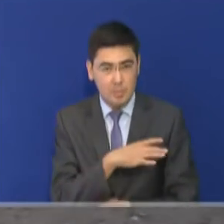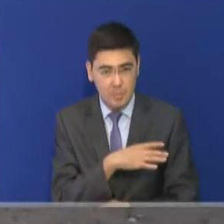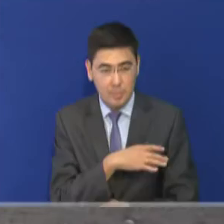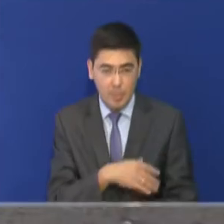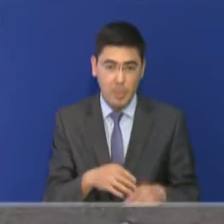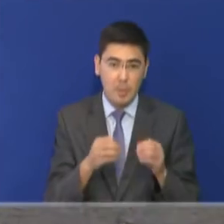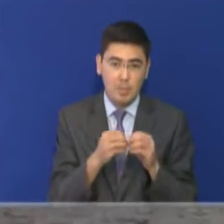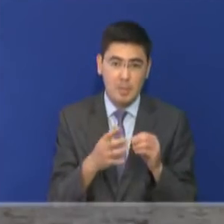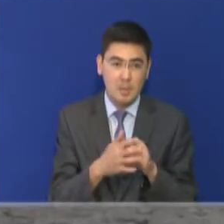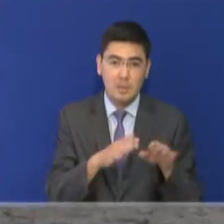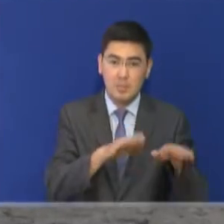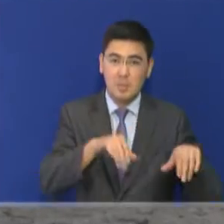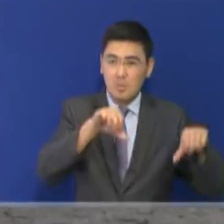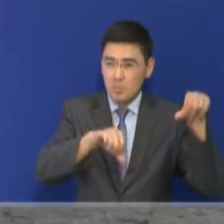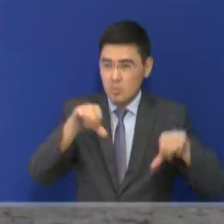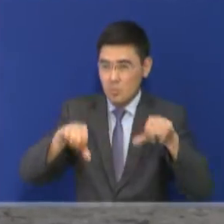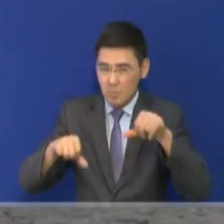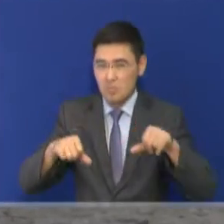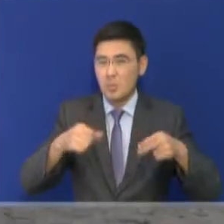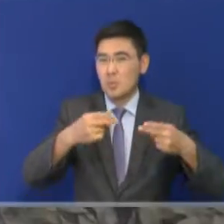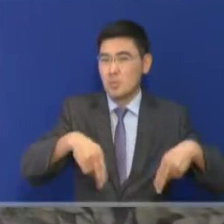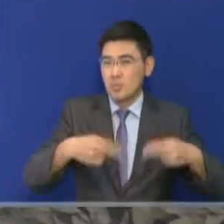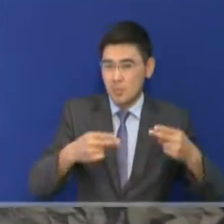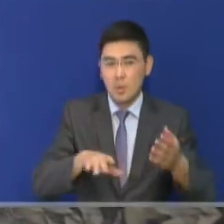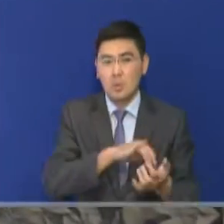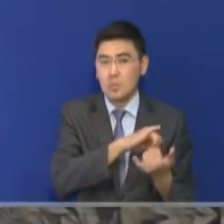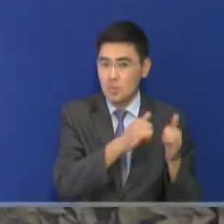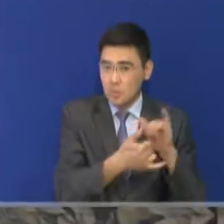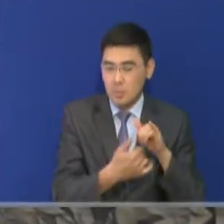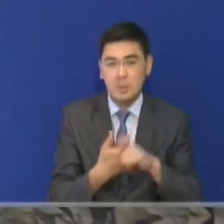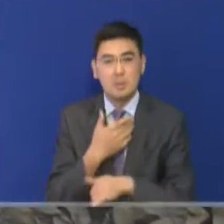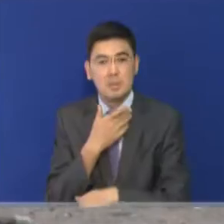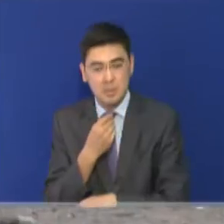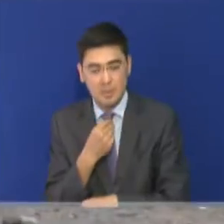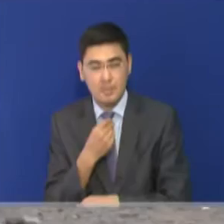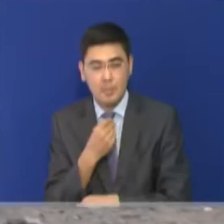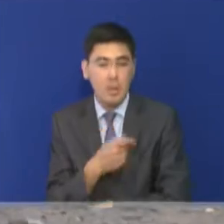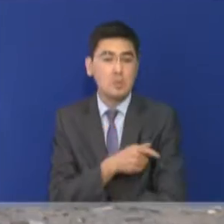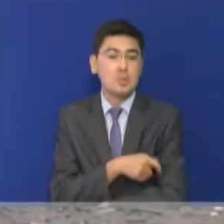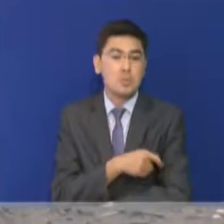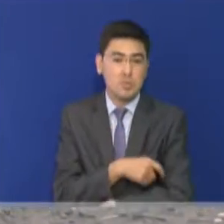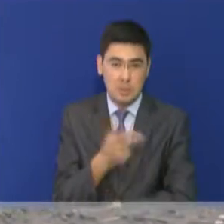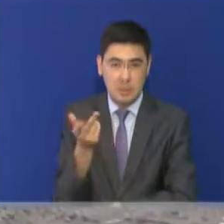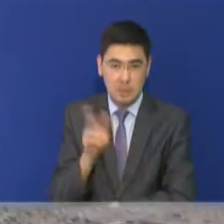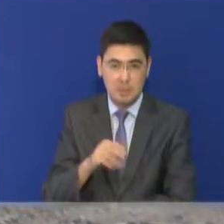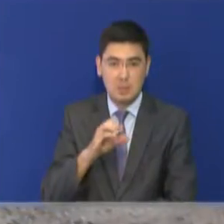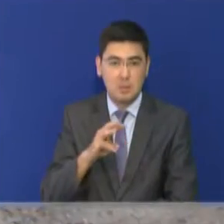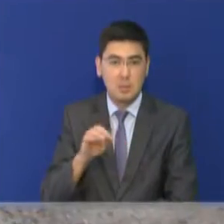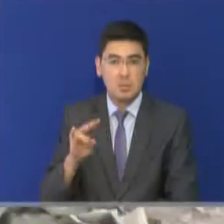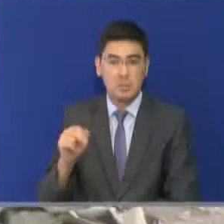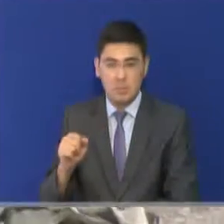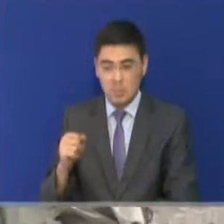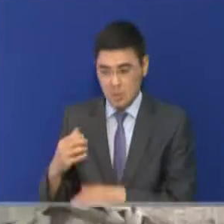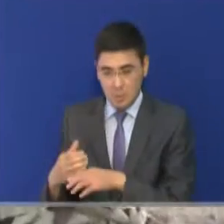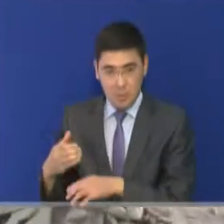на 15 блокпостах по периметру городов Усть-Каменогорск и Семей. Дежурство проходило в три смены. На каждый пост